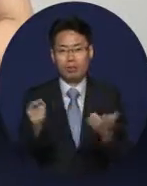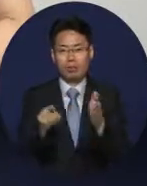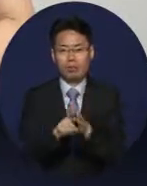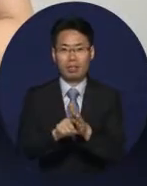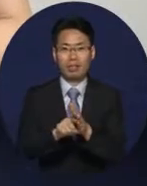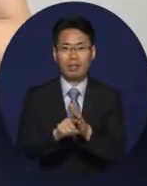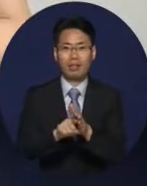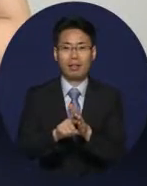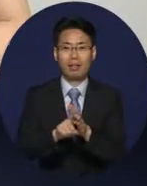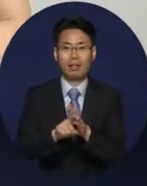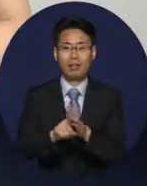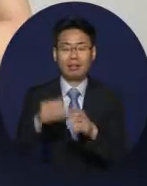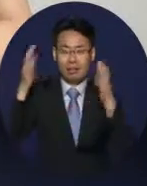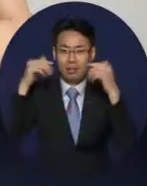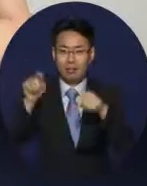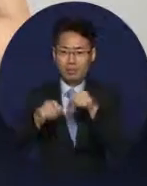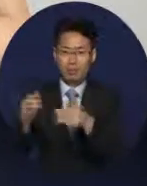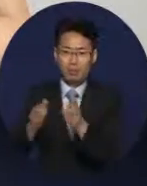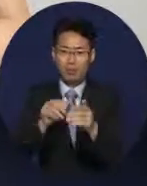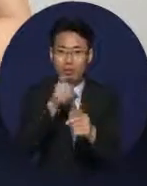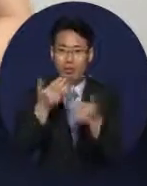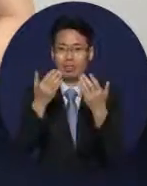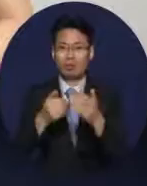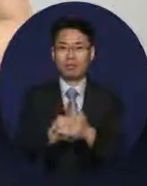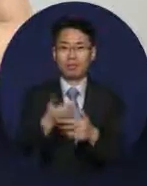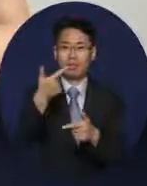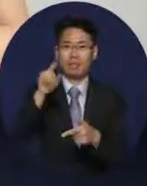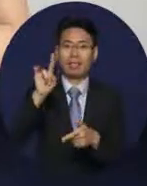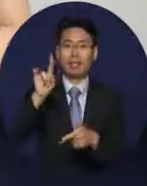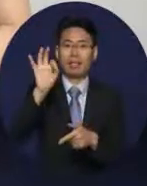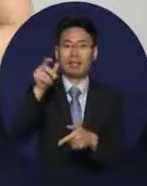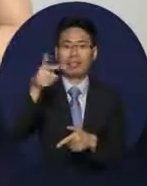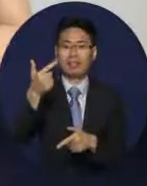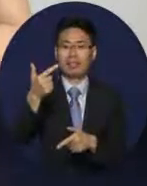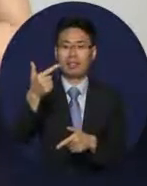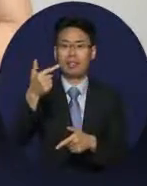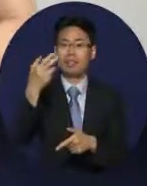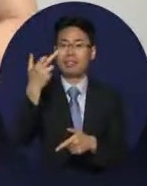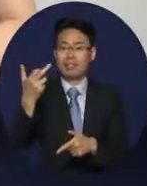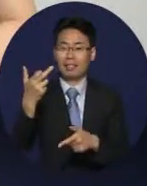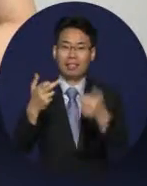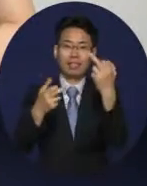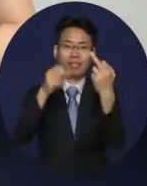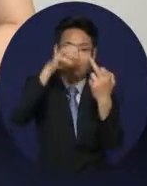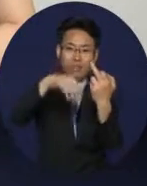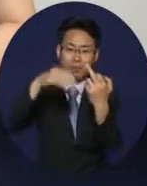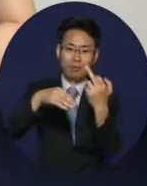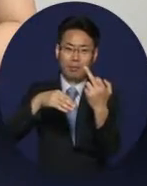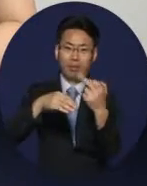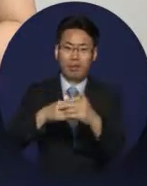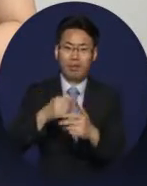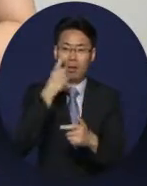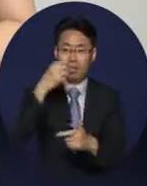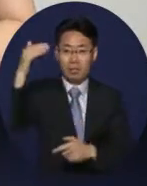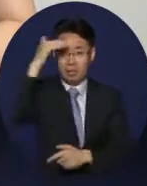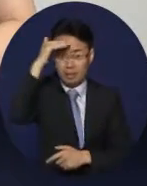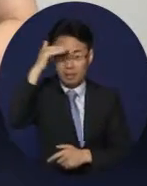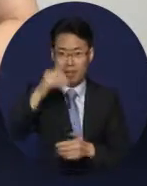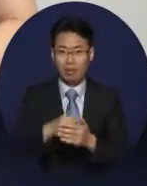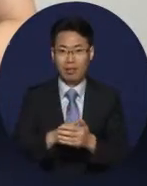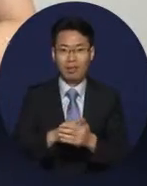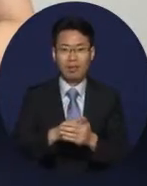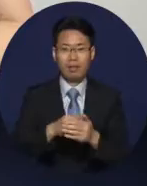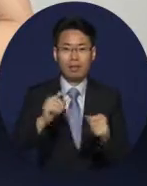분들을 위한 여름 트레킹 코스 소개해드릴까 합니다. 바로 내연산 12폭포입니다. 가던 걸음도 멈추게 하는 멋진